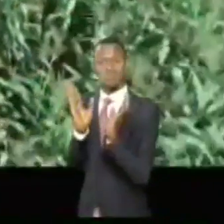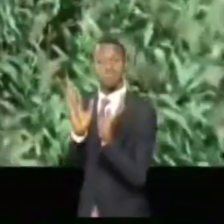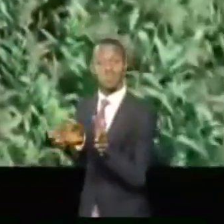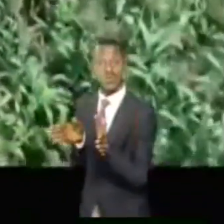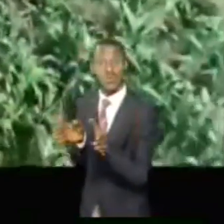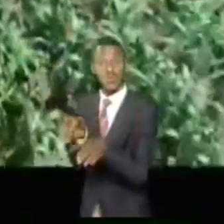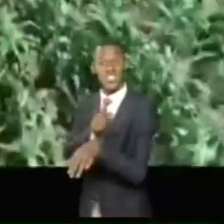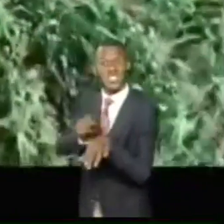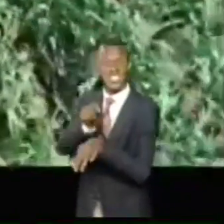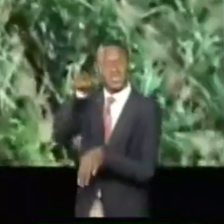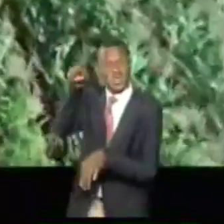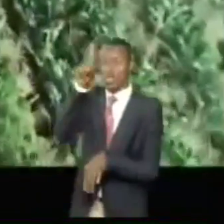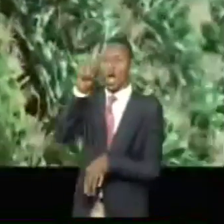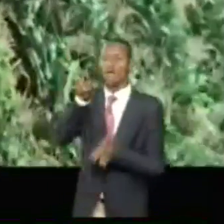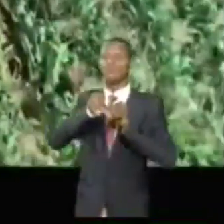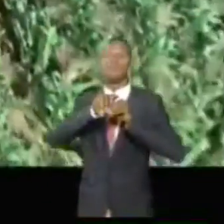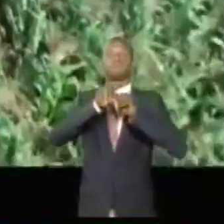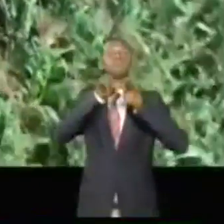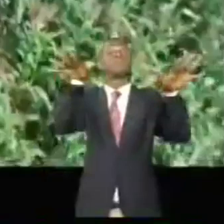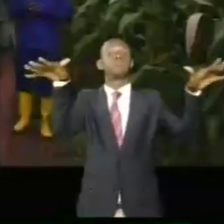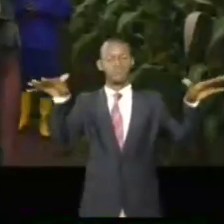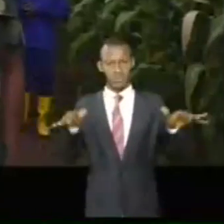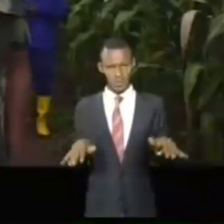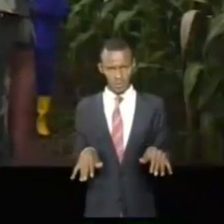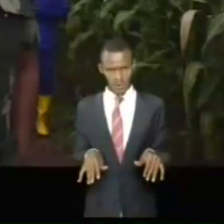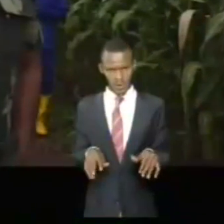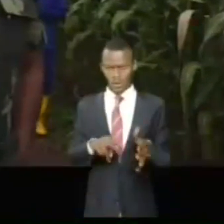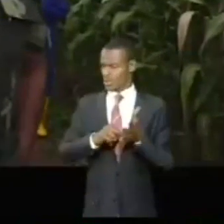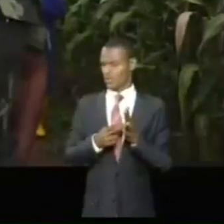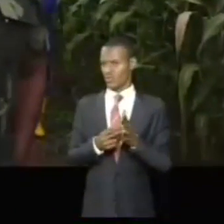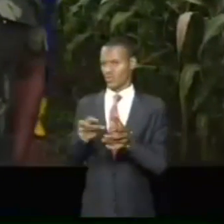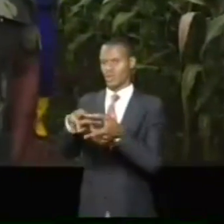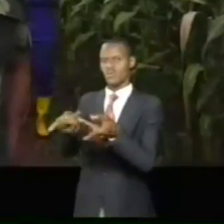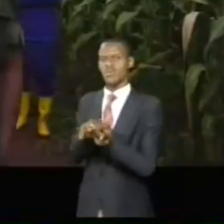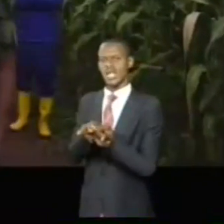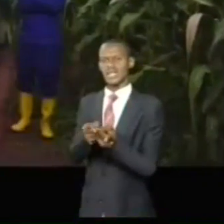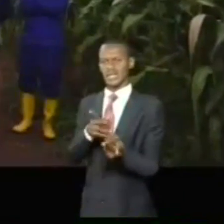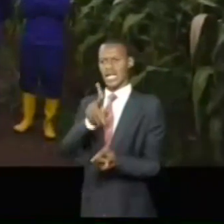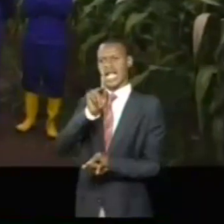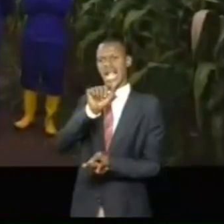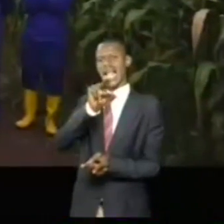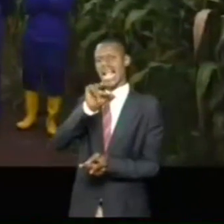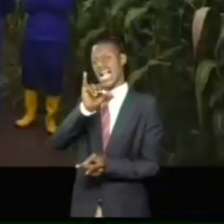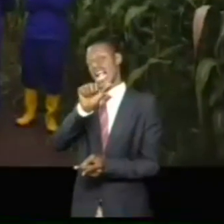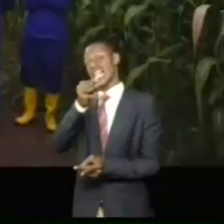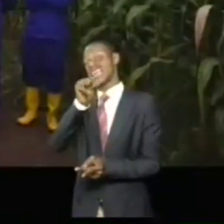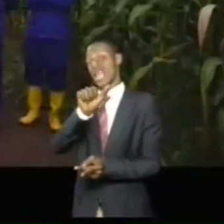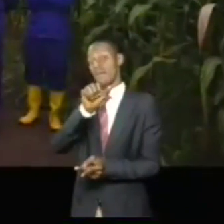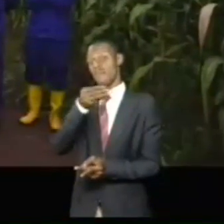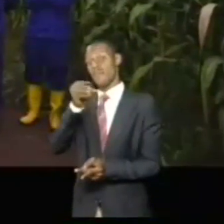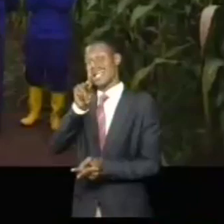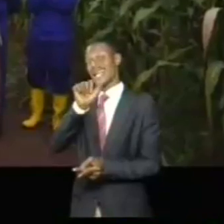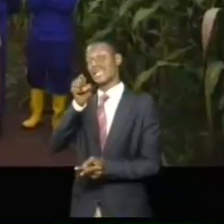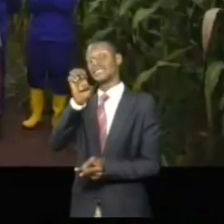sites du service national. Et donc en dehors de Kanyamakasese, nous avons un centre à 30-40